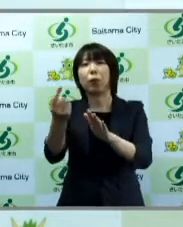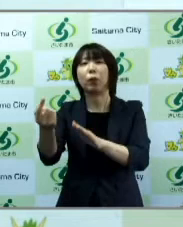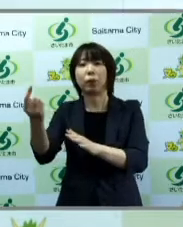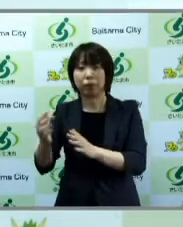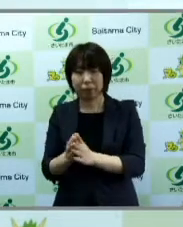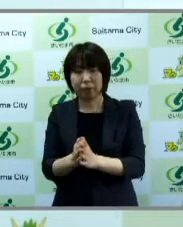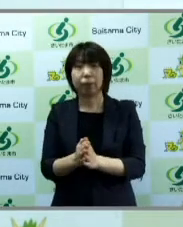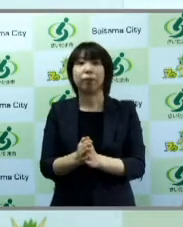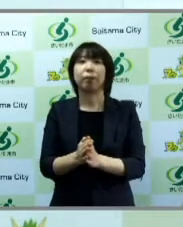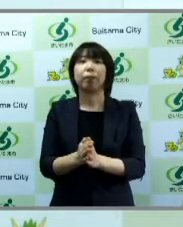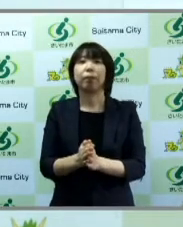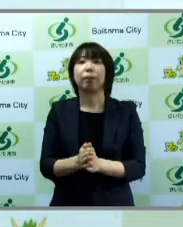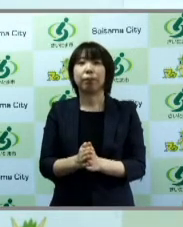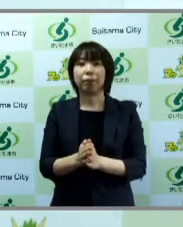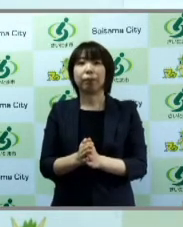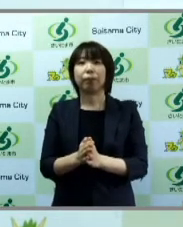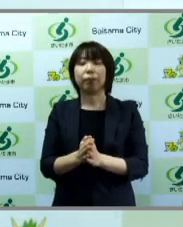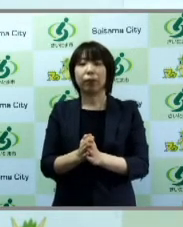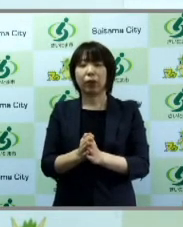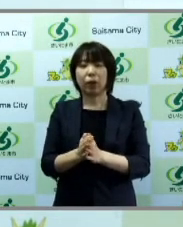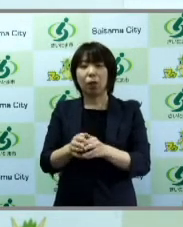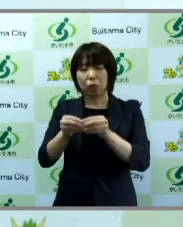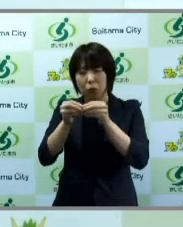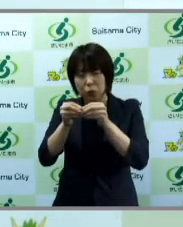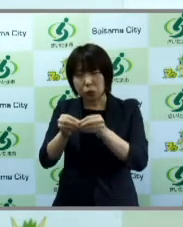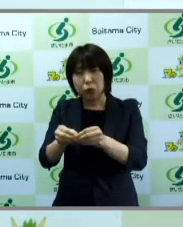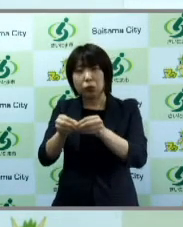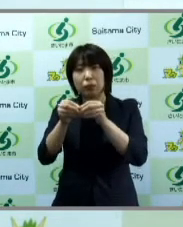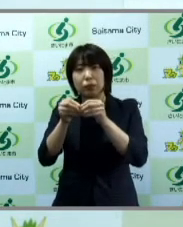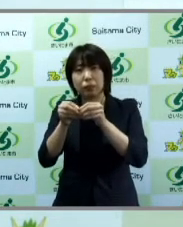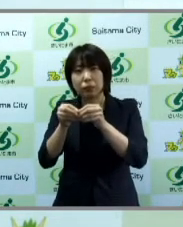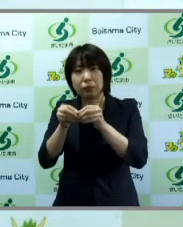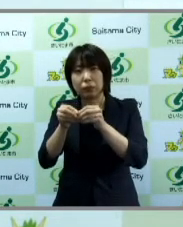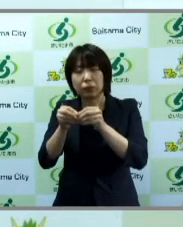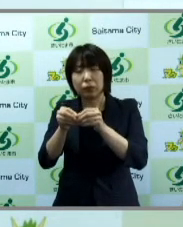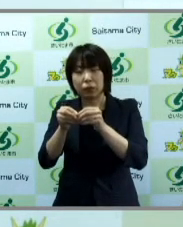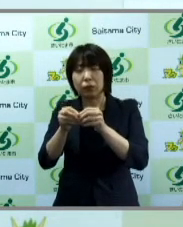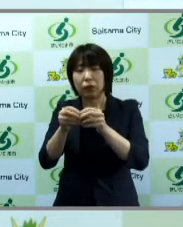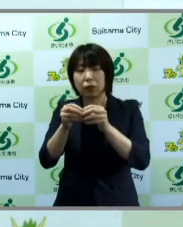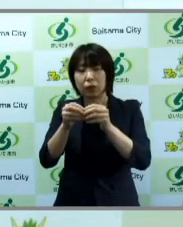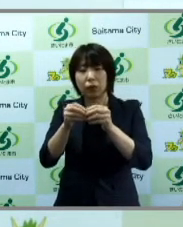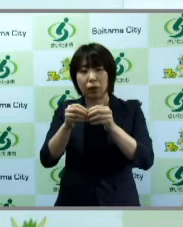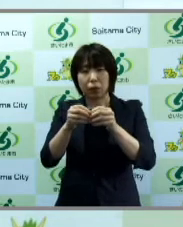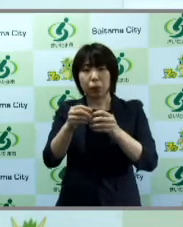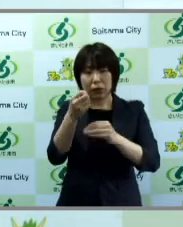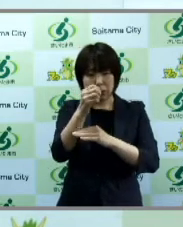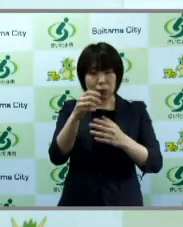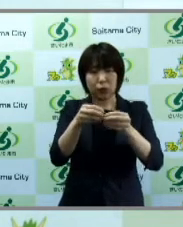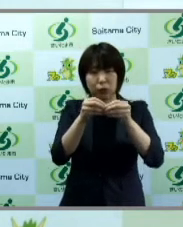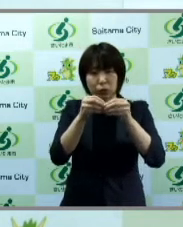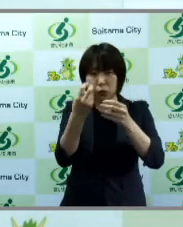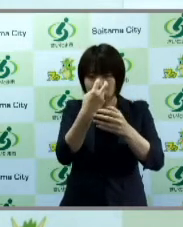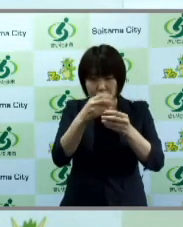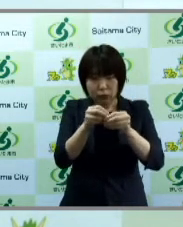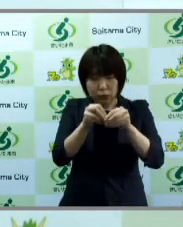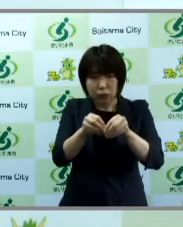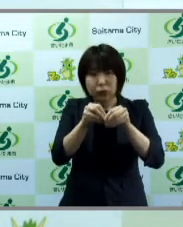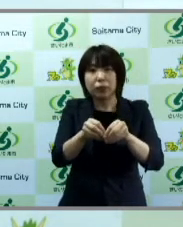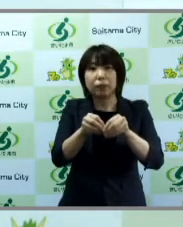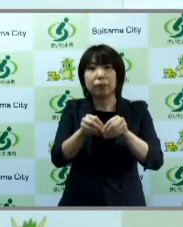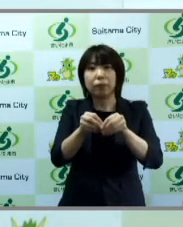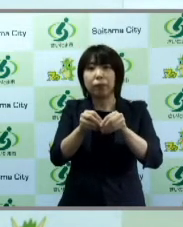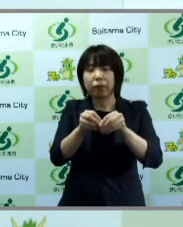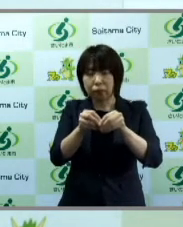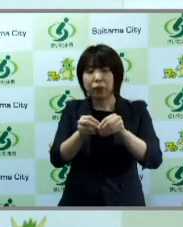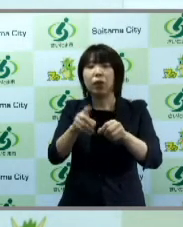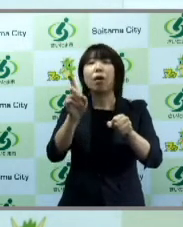詳細版でお伺いしてるんですが、もう詳細版に調査が間に合わないというような状態になってしまっていて、それに関わる専門職をもうちょっと増や